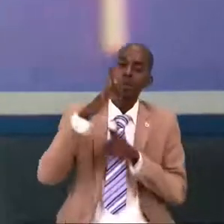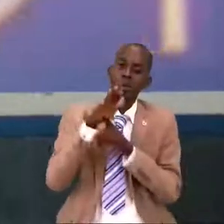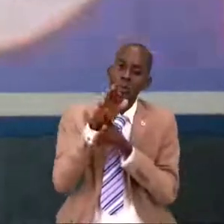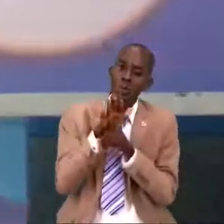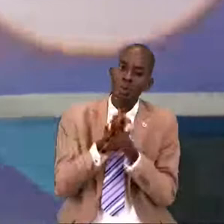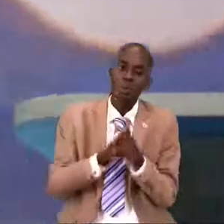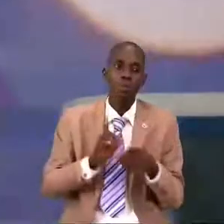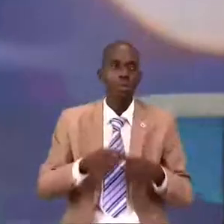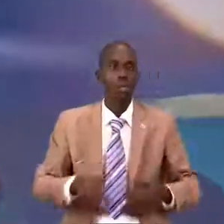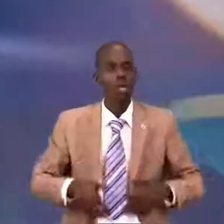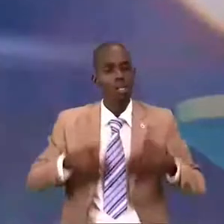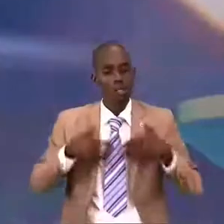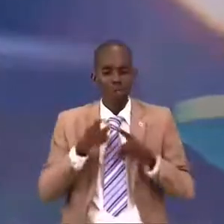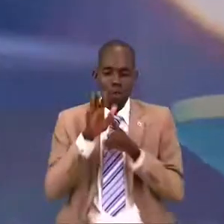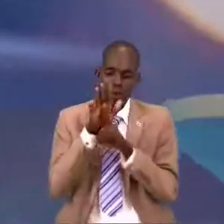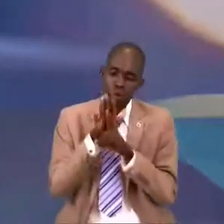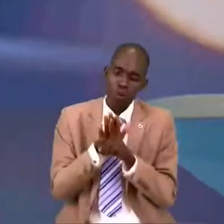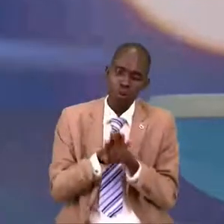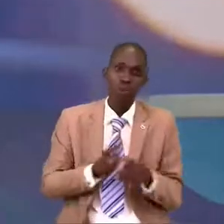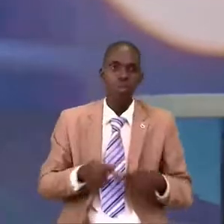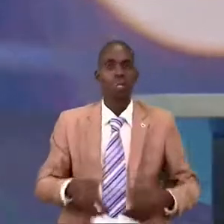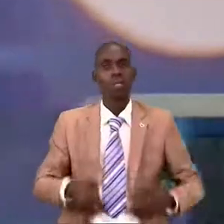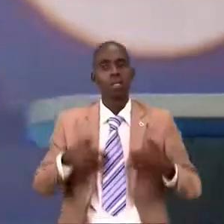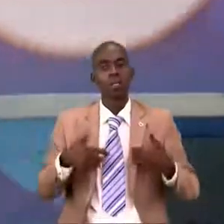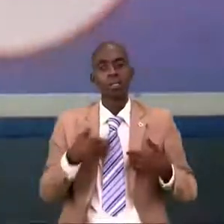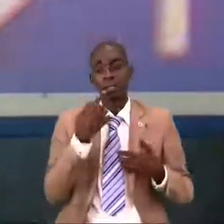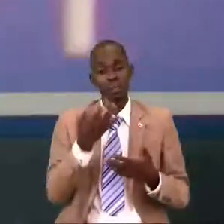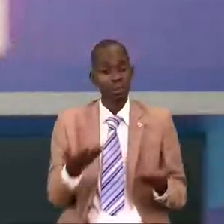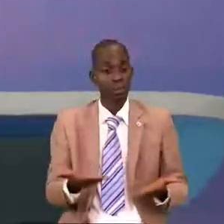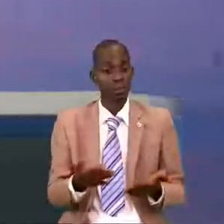Dieu est lent à la colère. Il y a des gens qui disent,